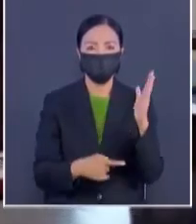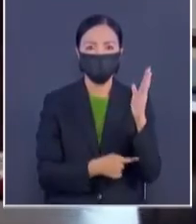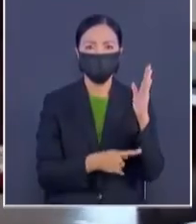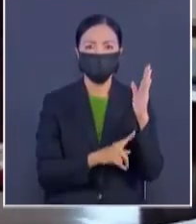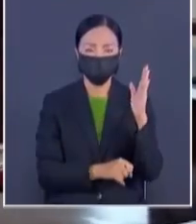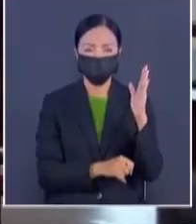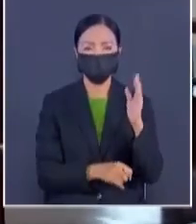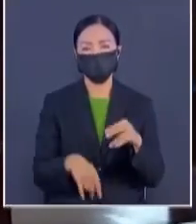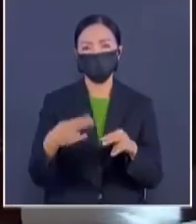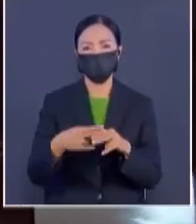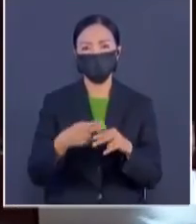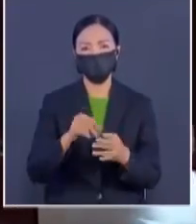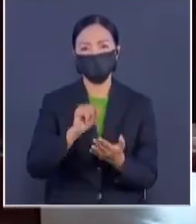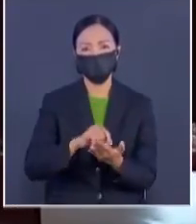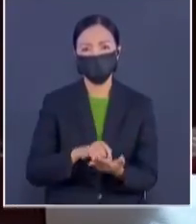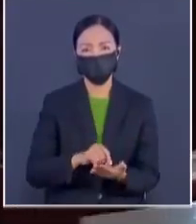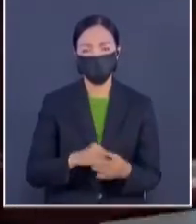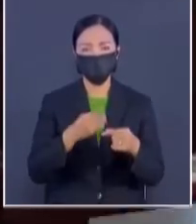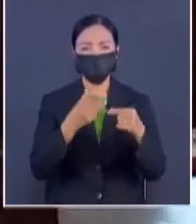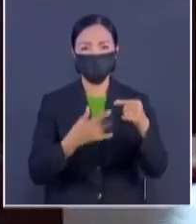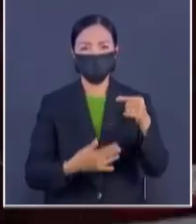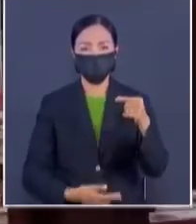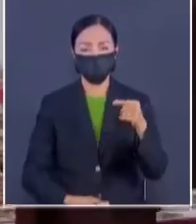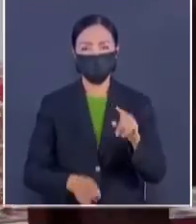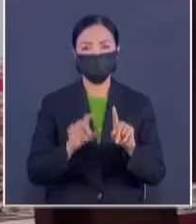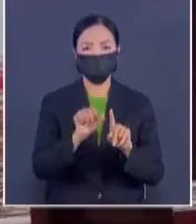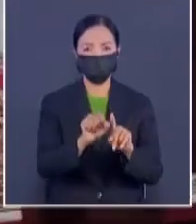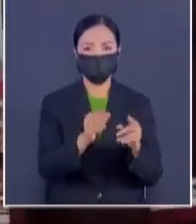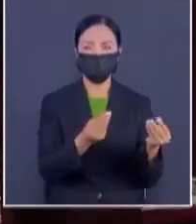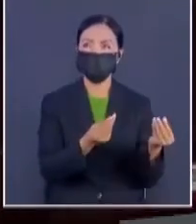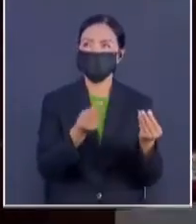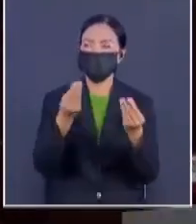ร่วมกับการลงชื่อ100,000 ชื่อเพื่อเป็นการทูลเกล้าถวายฎีกาด้วยครับ